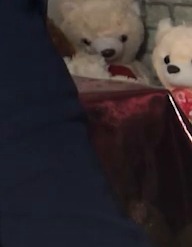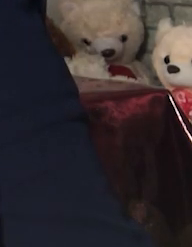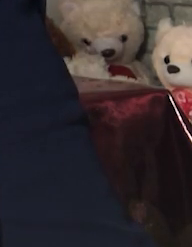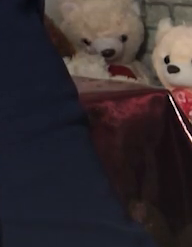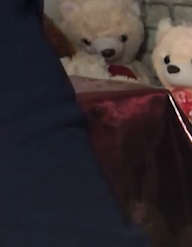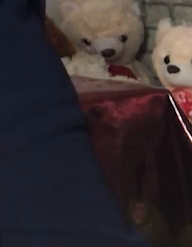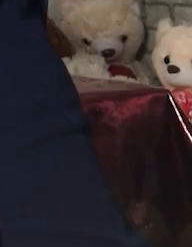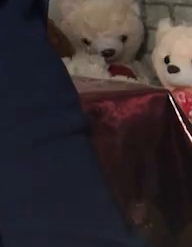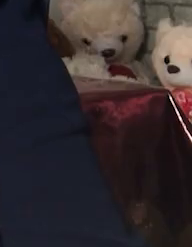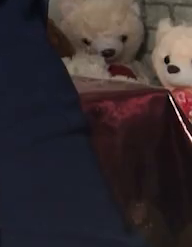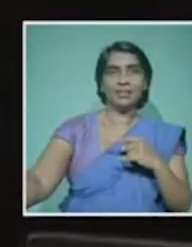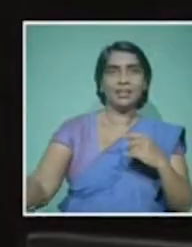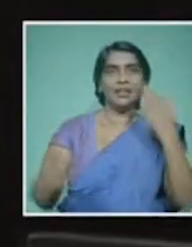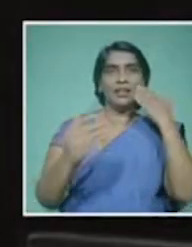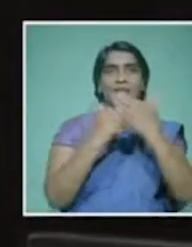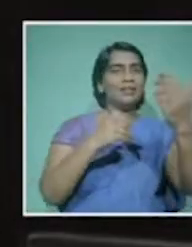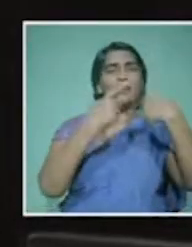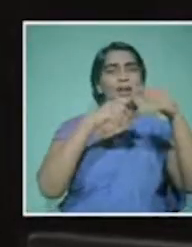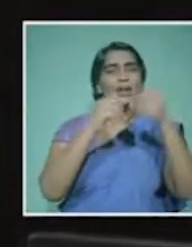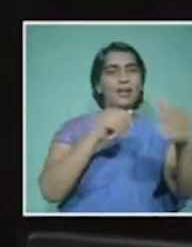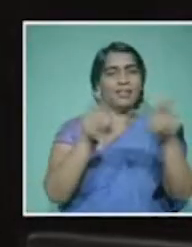கட்சி அப்படின்னு சொல்லி அவங்க சொல்லியிருந்தாங்க.